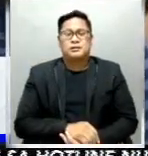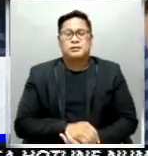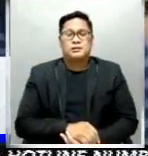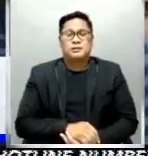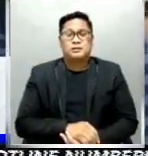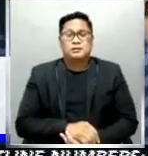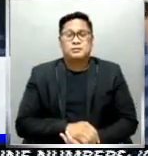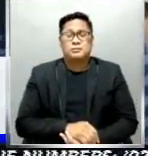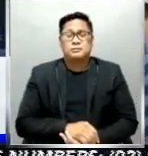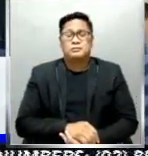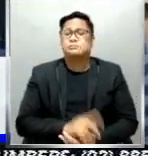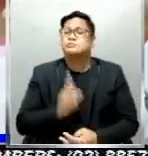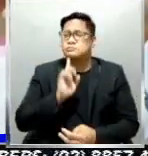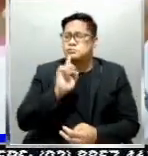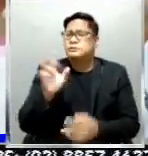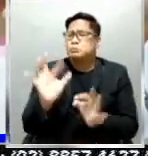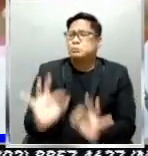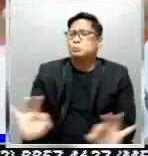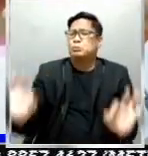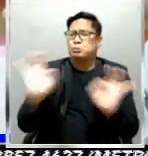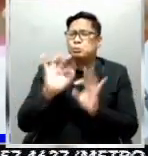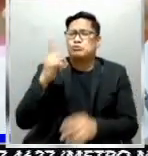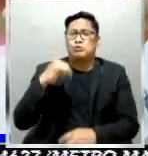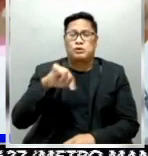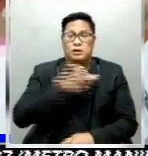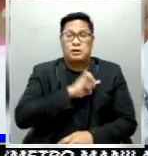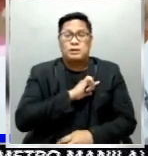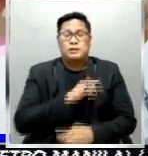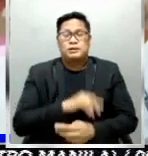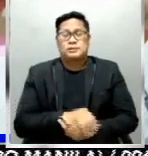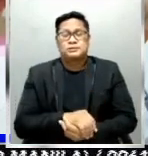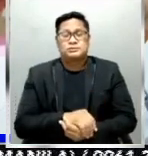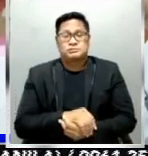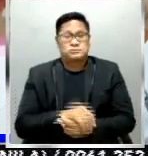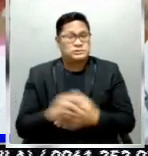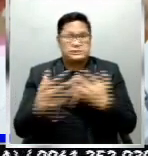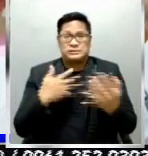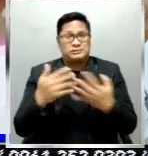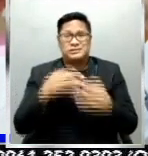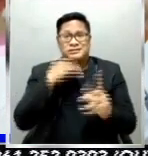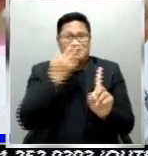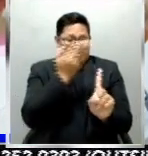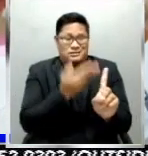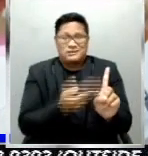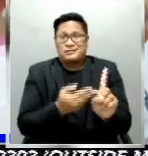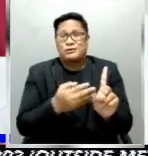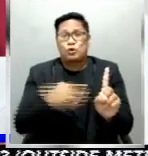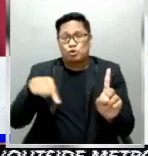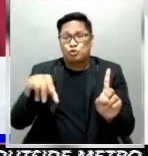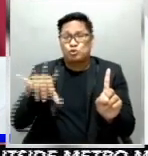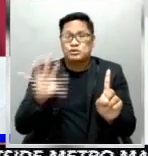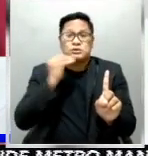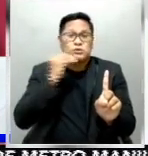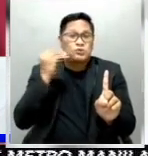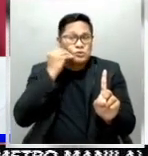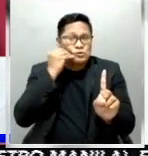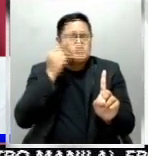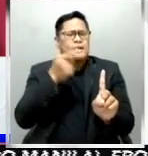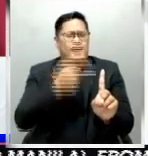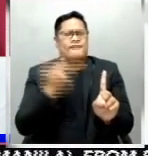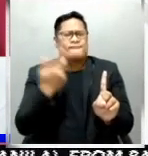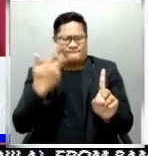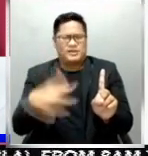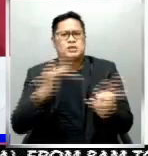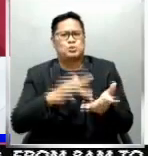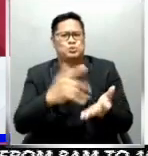is very important for us. Di man residente ng Quezon City, nabakunahan na rin si Marisol Bacod na nagtatrabaho